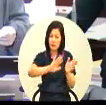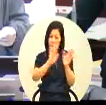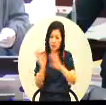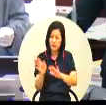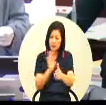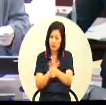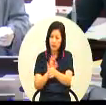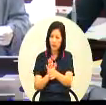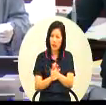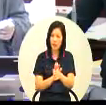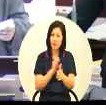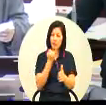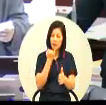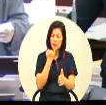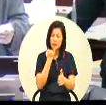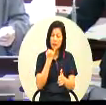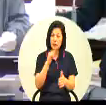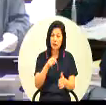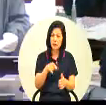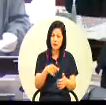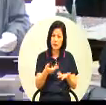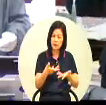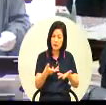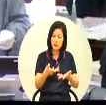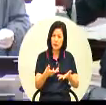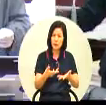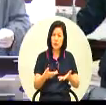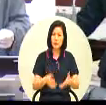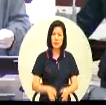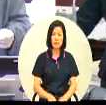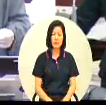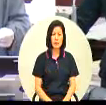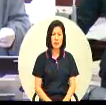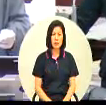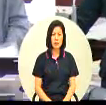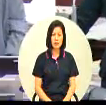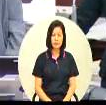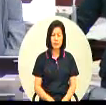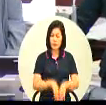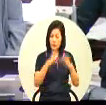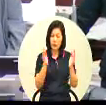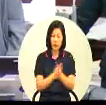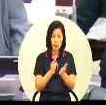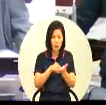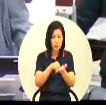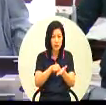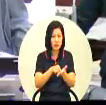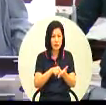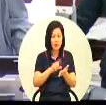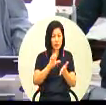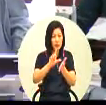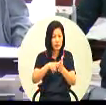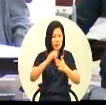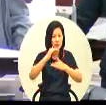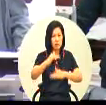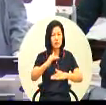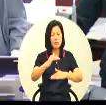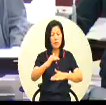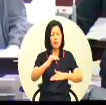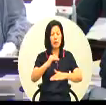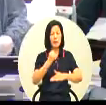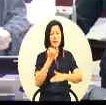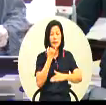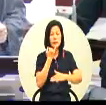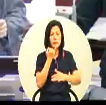这个部分咱嘛，这个已经所有这个申请期限。哦，都差不多，我想拢有